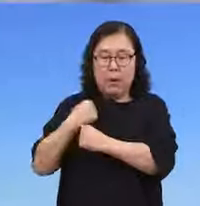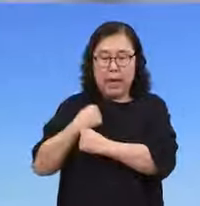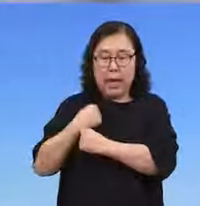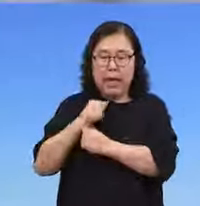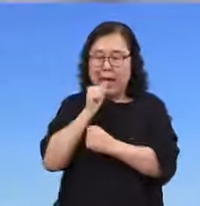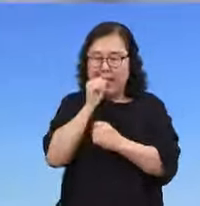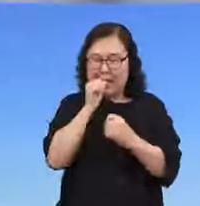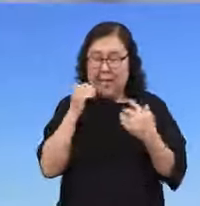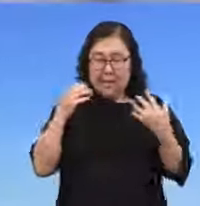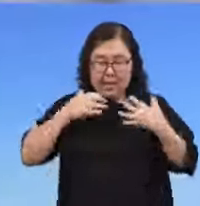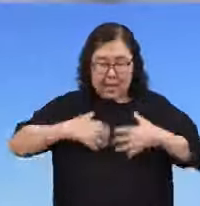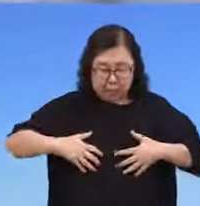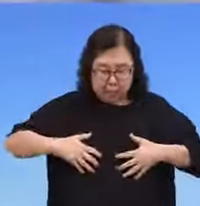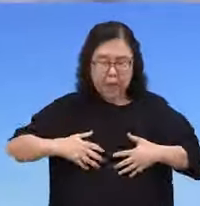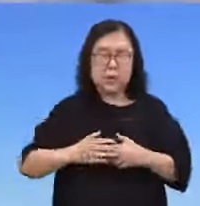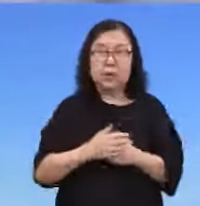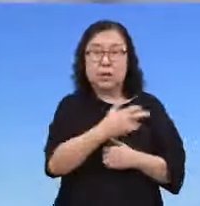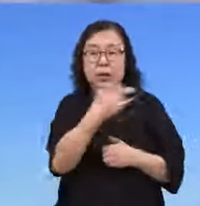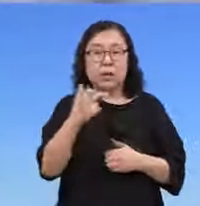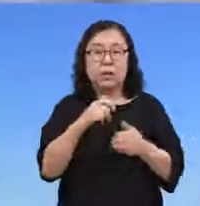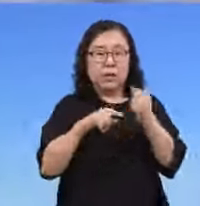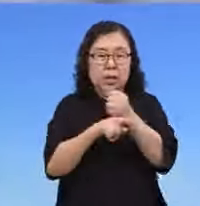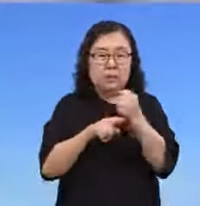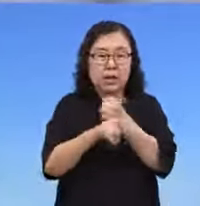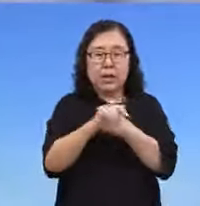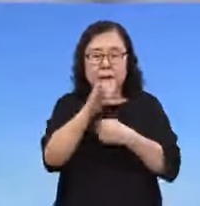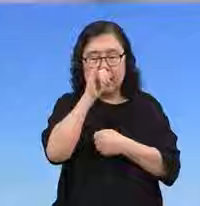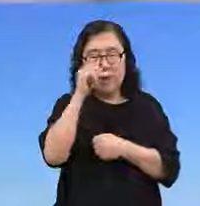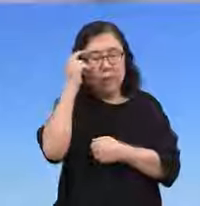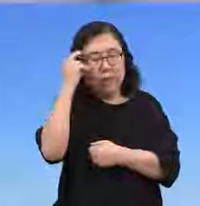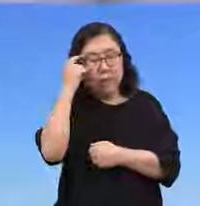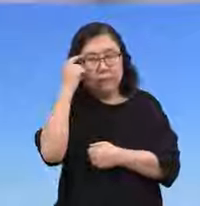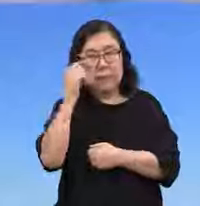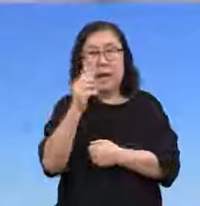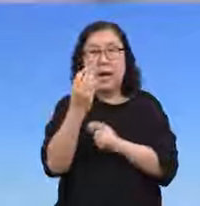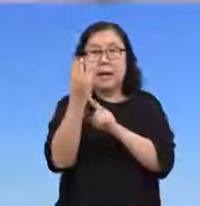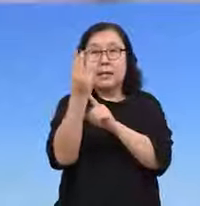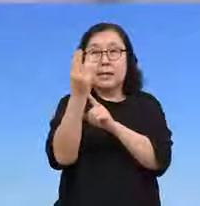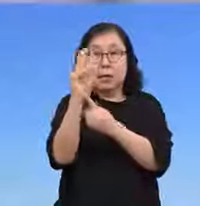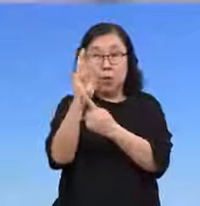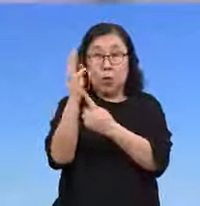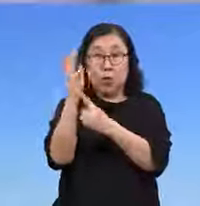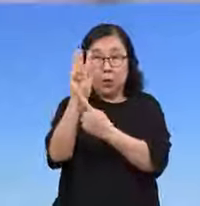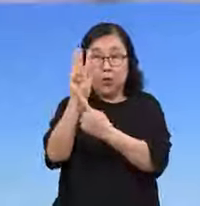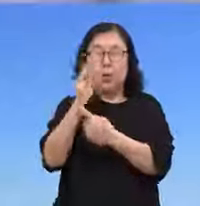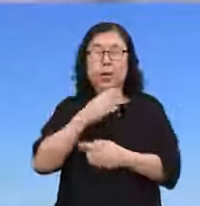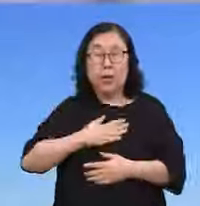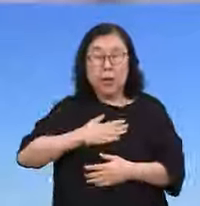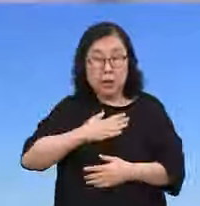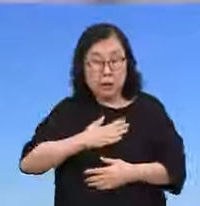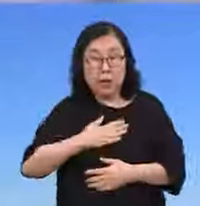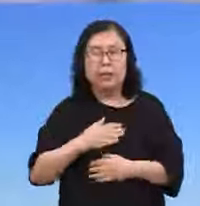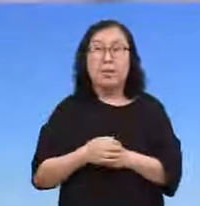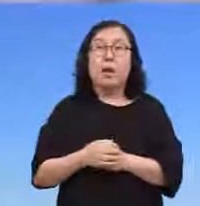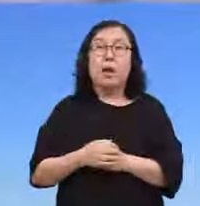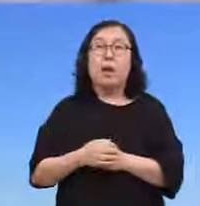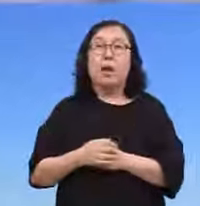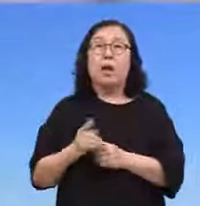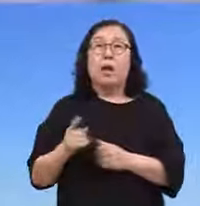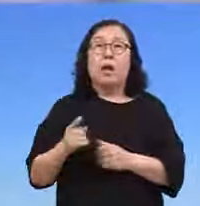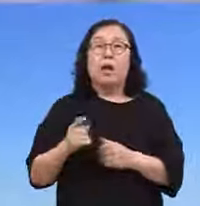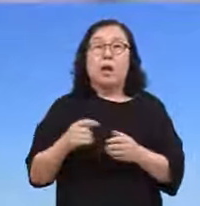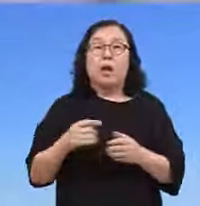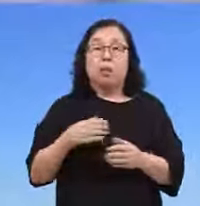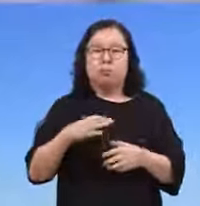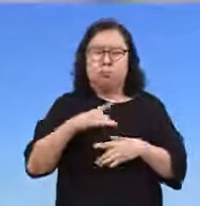합니다. 이게 무슨 말씀인가 하면은, 여러분 그 사사기 6장에 나오는 기드온 아시잖아요? 원래 겁이